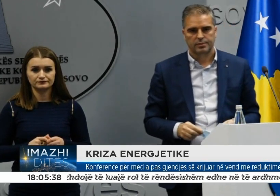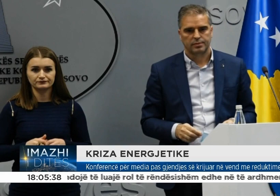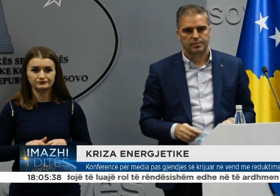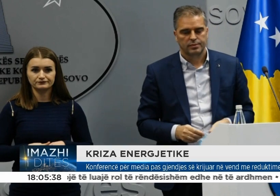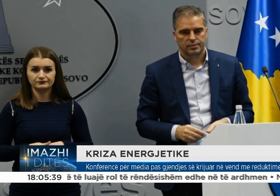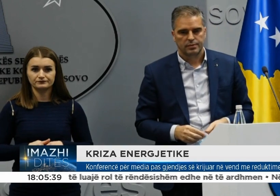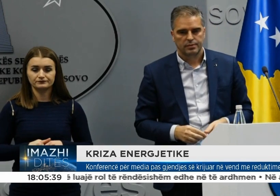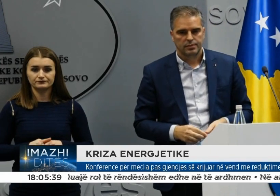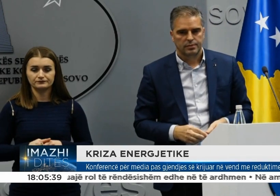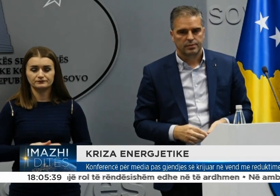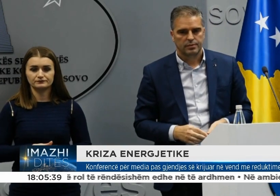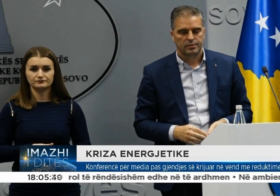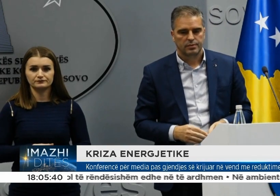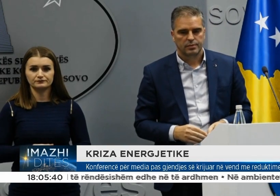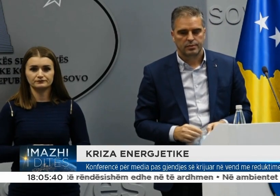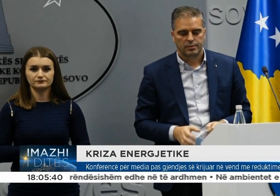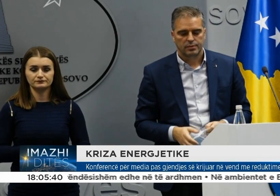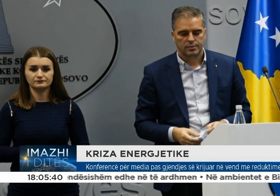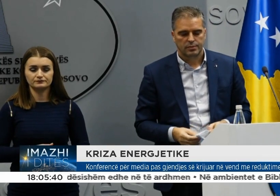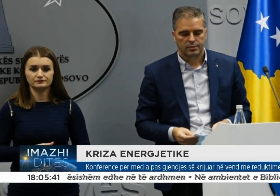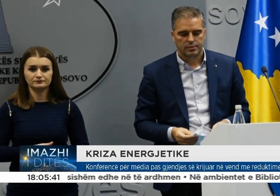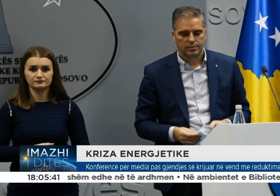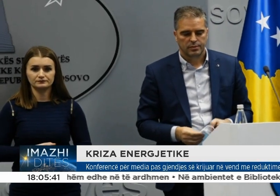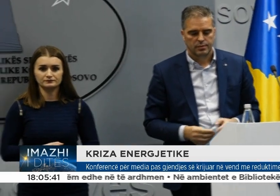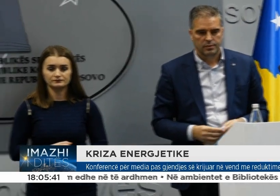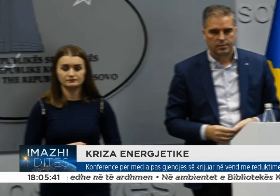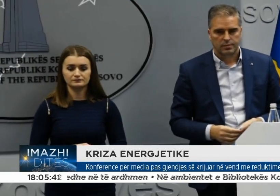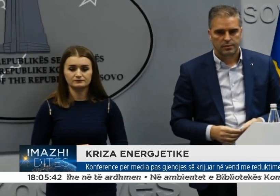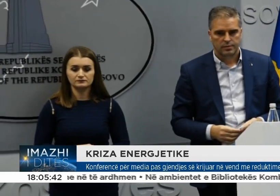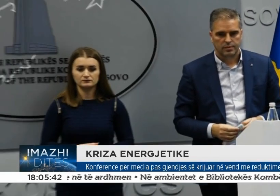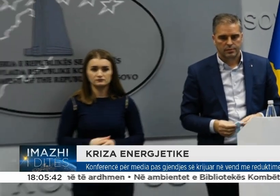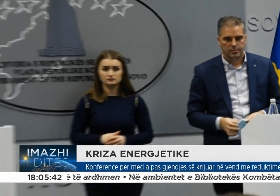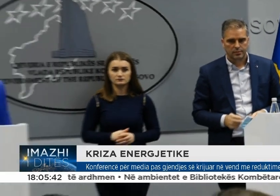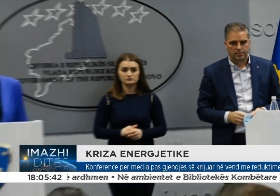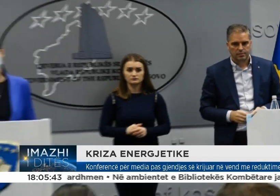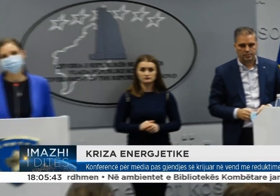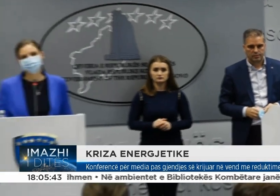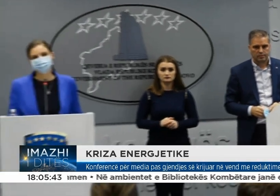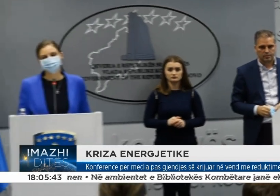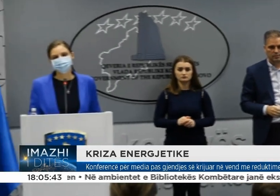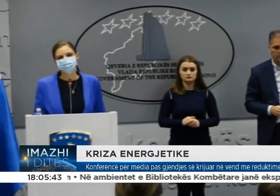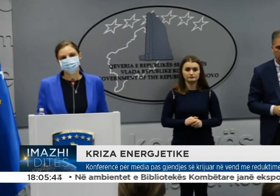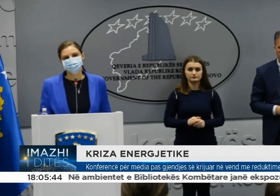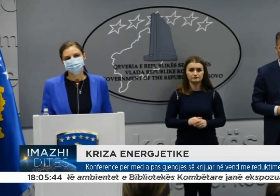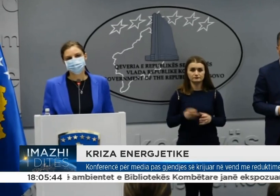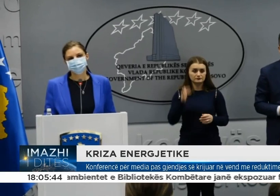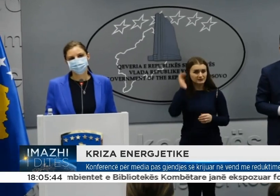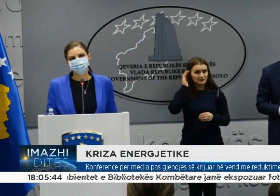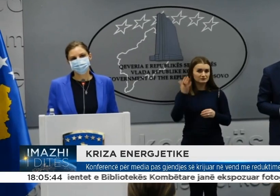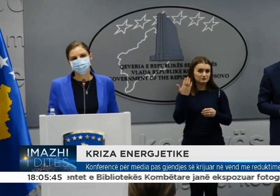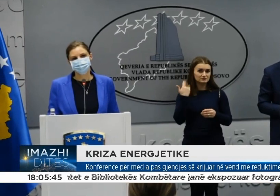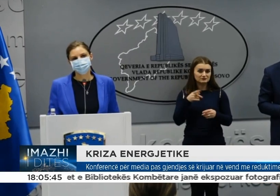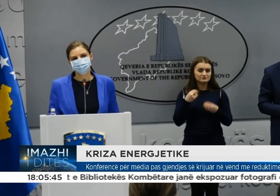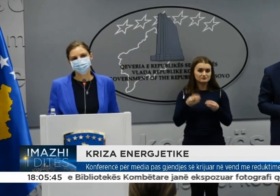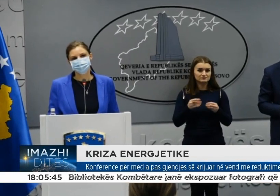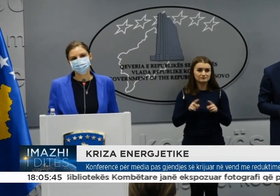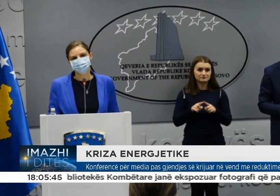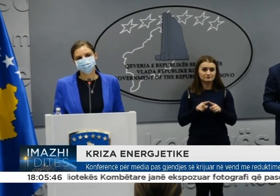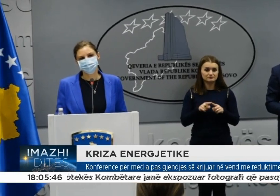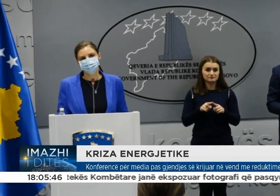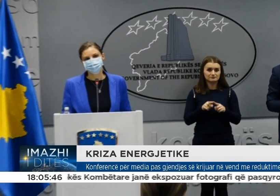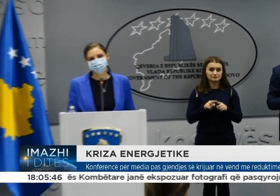Një përvendje se fillimisht, që po e marë sërish fjallin. Ministre përmendet që pyetje së tonë me ju përgjigj me pyetje për